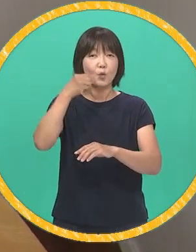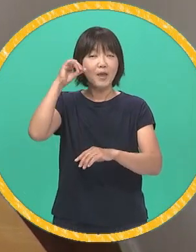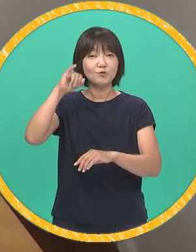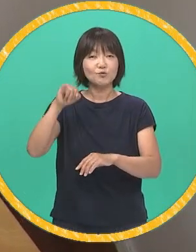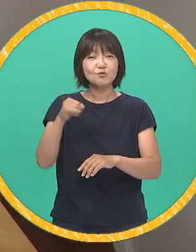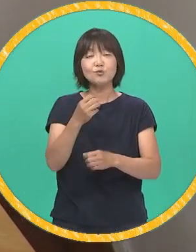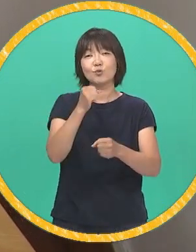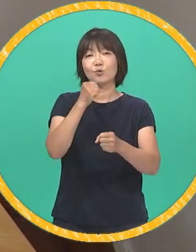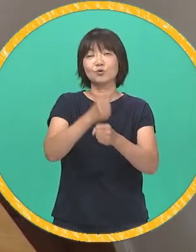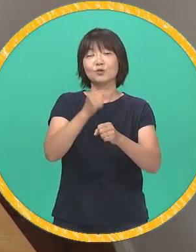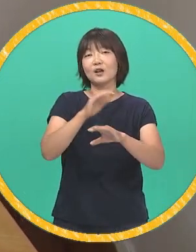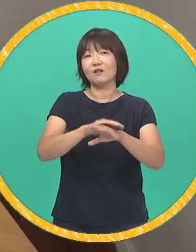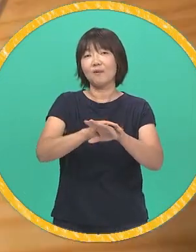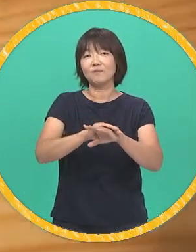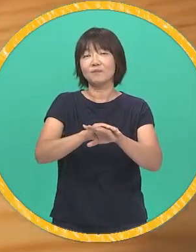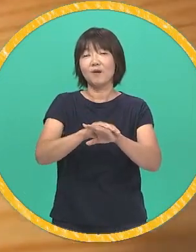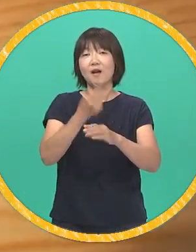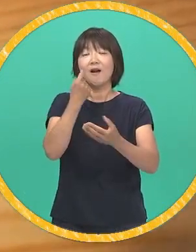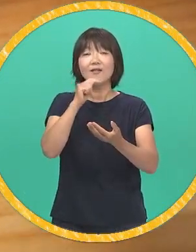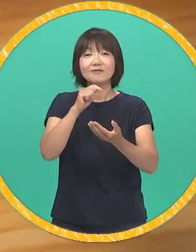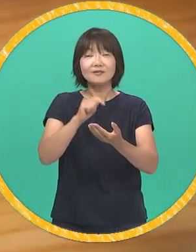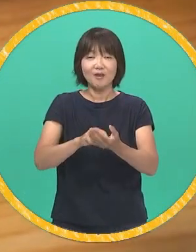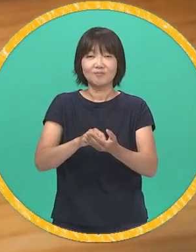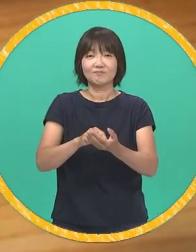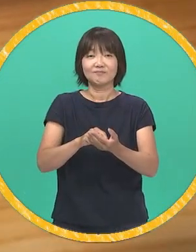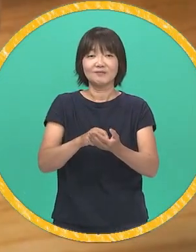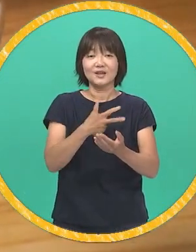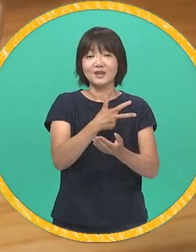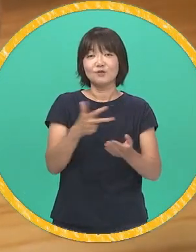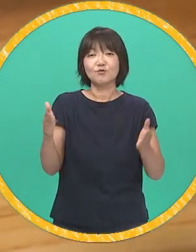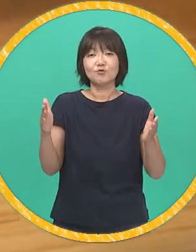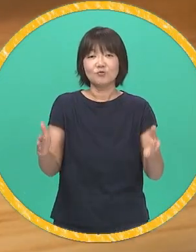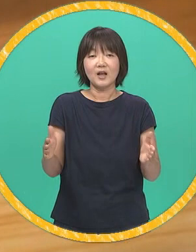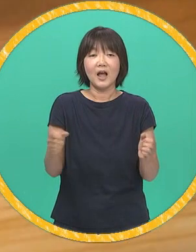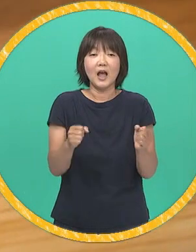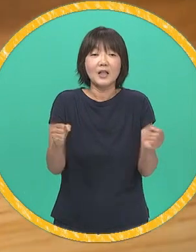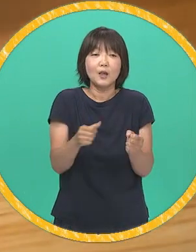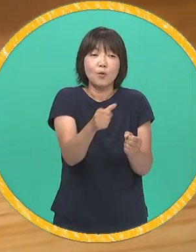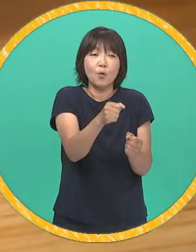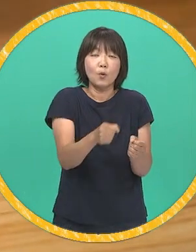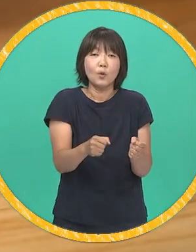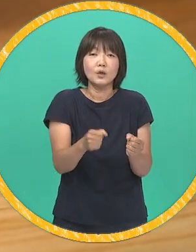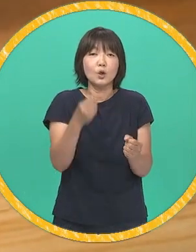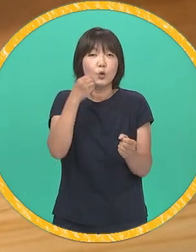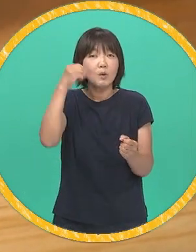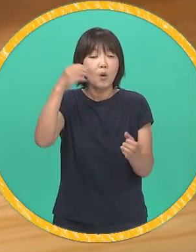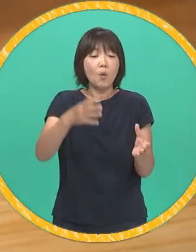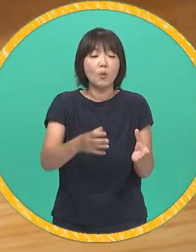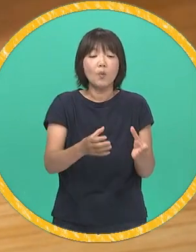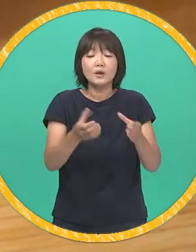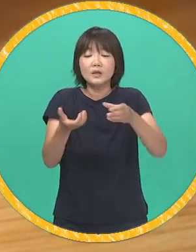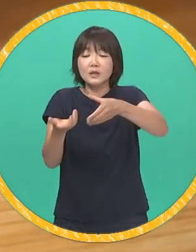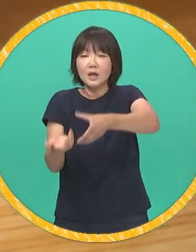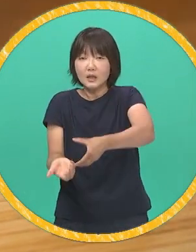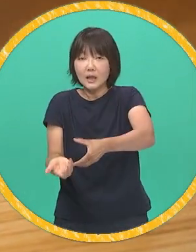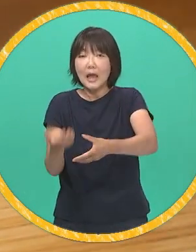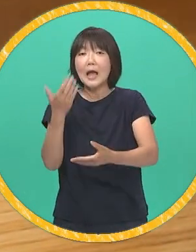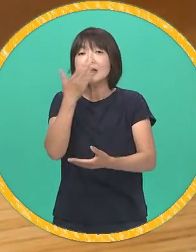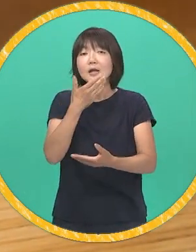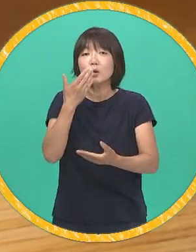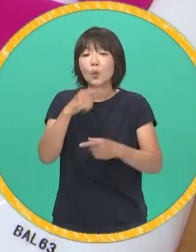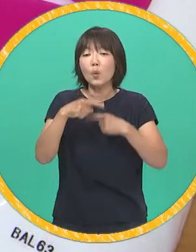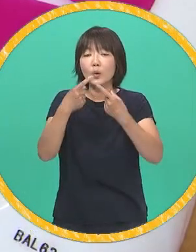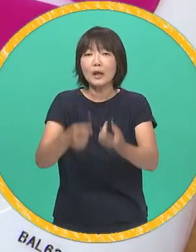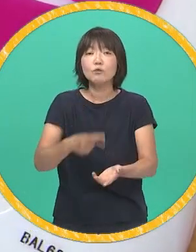です梅ジュースは本当に簡単で1週間以上冷凍した梅を容器に入れていき砂糖を入れるだ